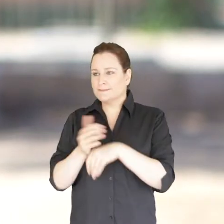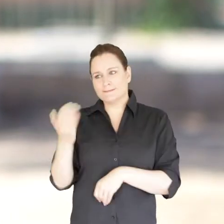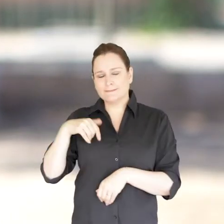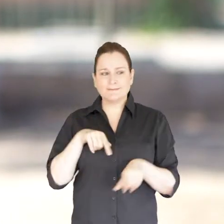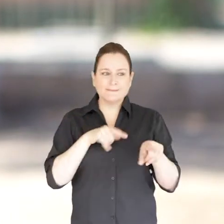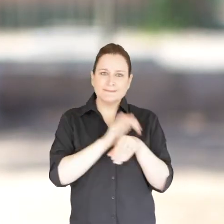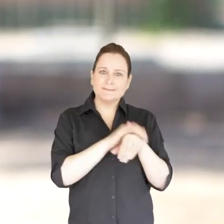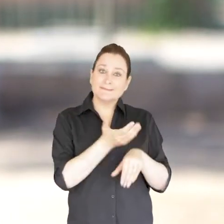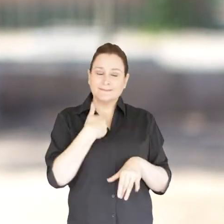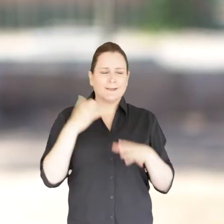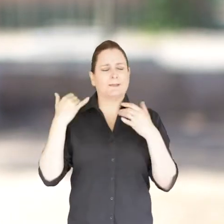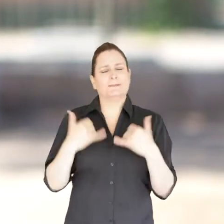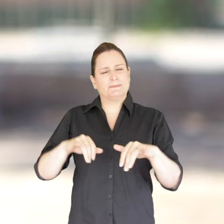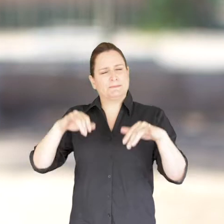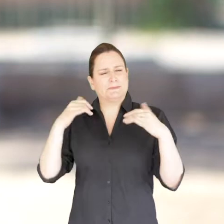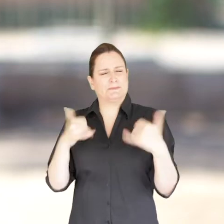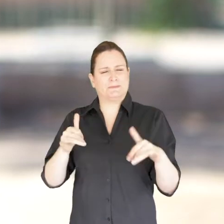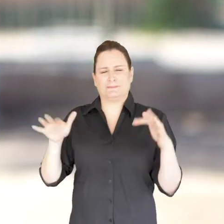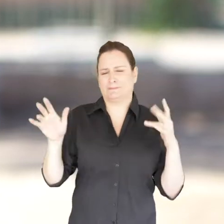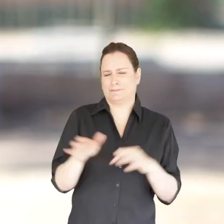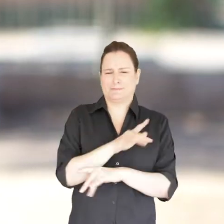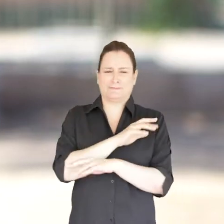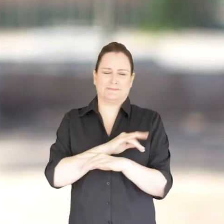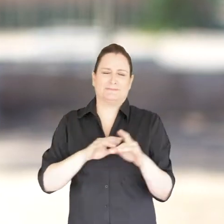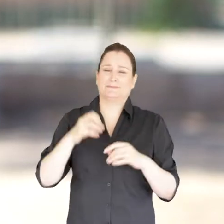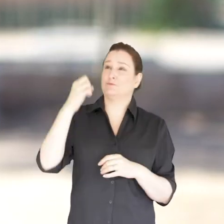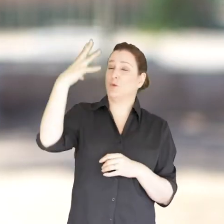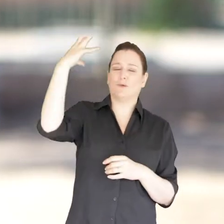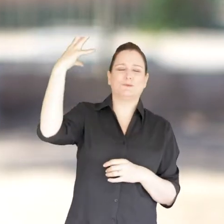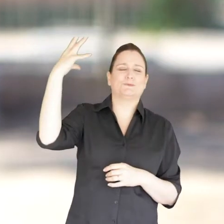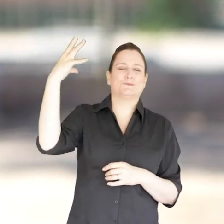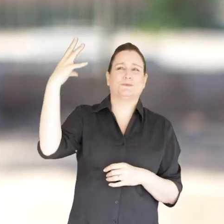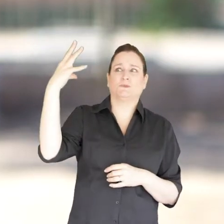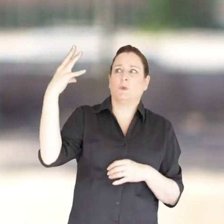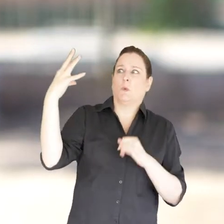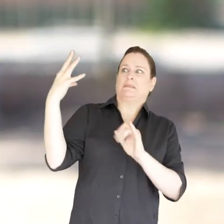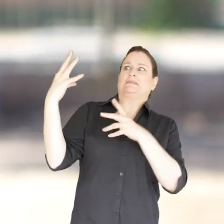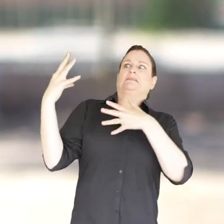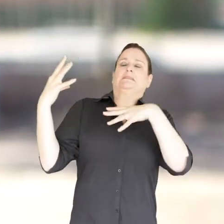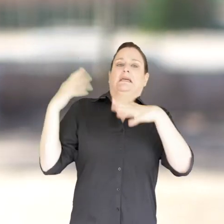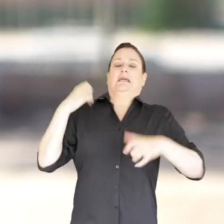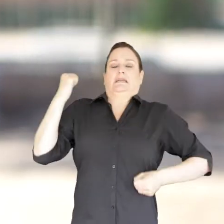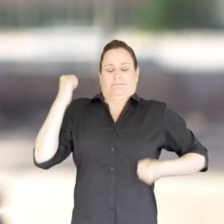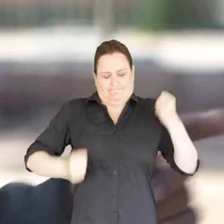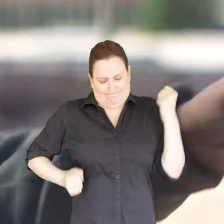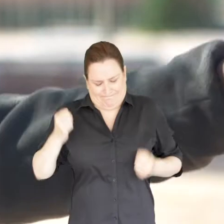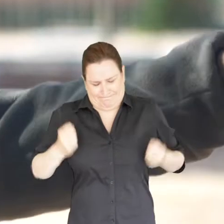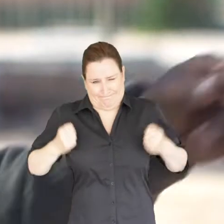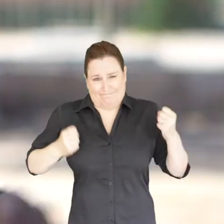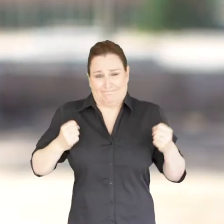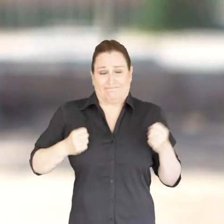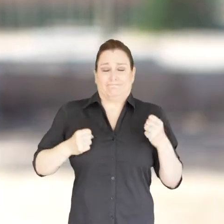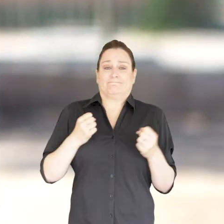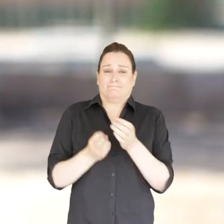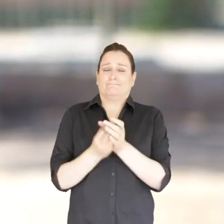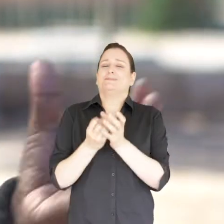Nou loop kry je daar jou chommies, nou speel jylle, speel jylle, speel jylle. Tot amper sononder, en as jy nou na die put